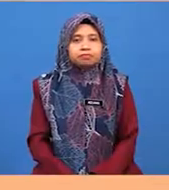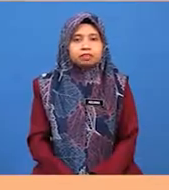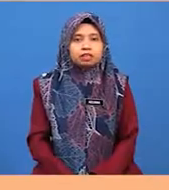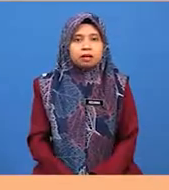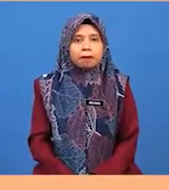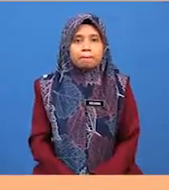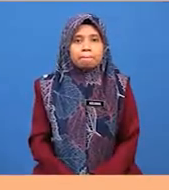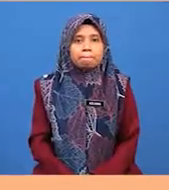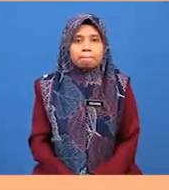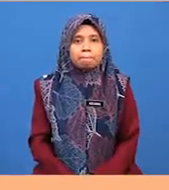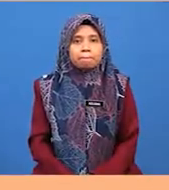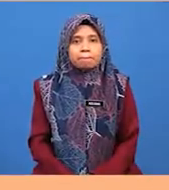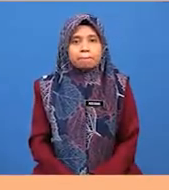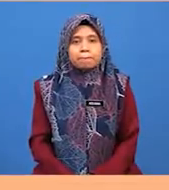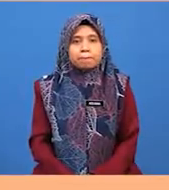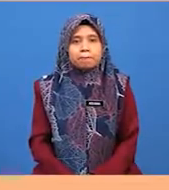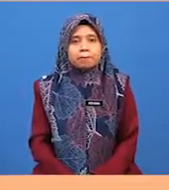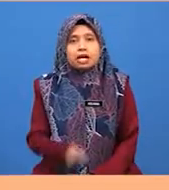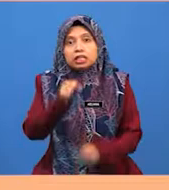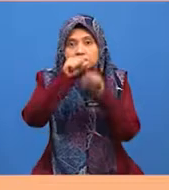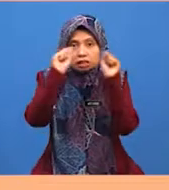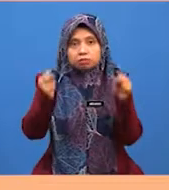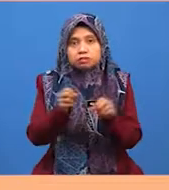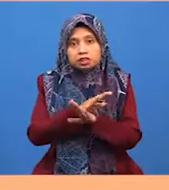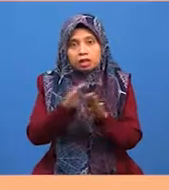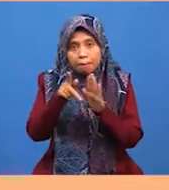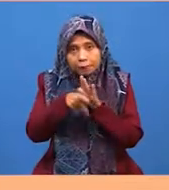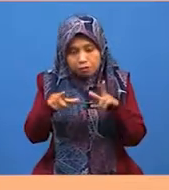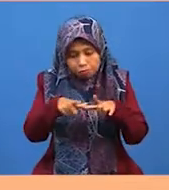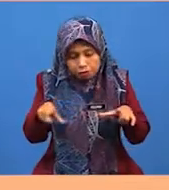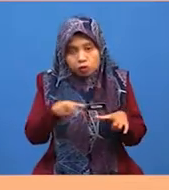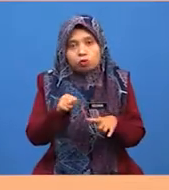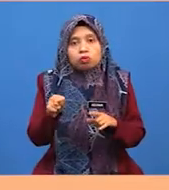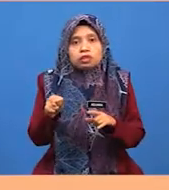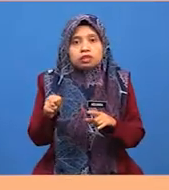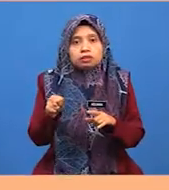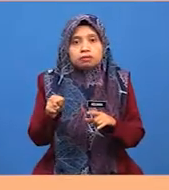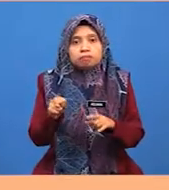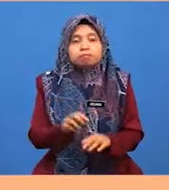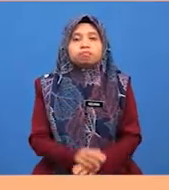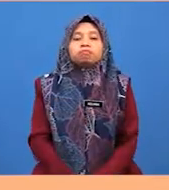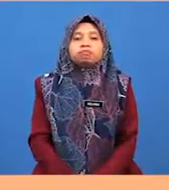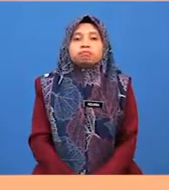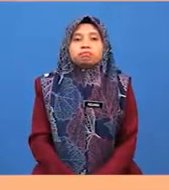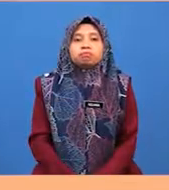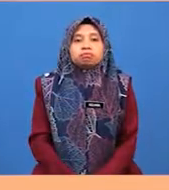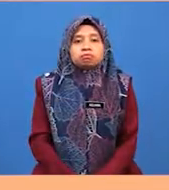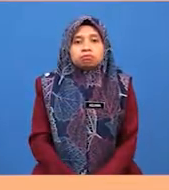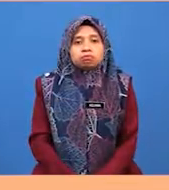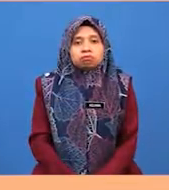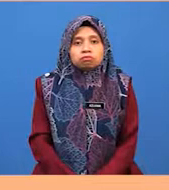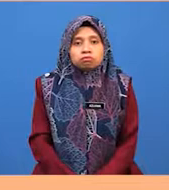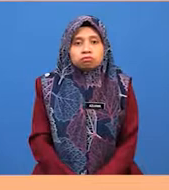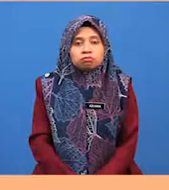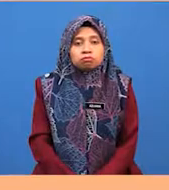Ya, murid-murid. Contoh subjek yang tidak ada perluasan dalam ayat tunggal dalam